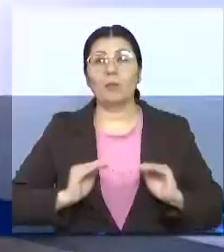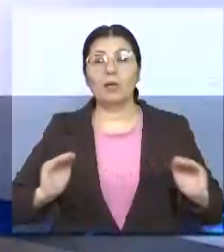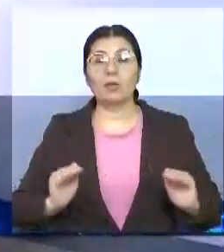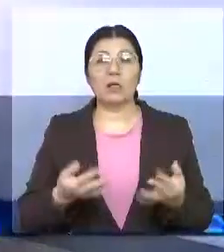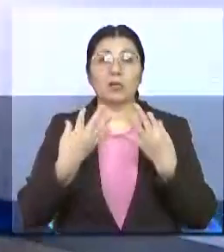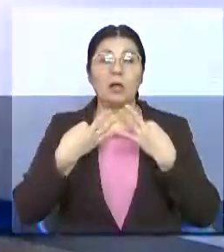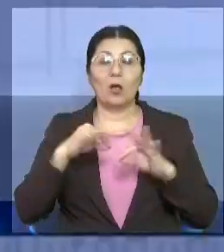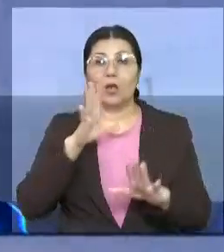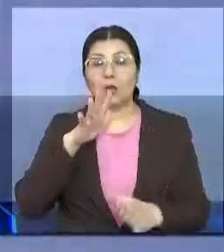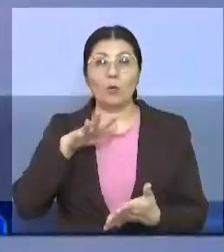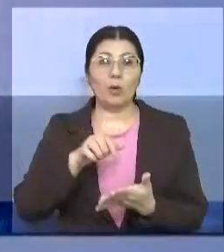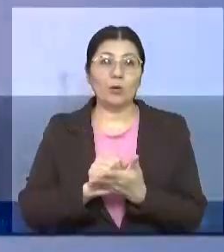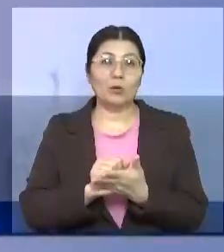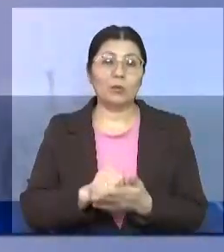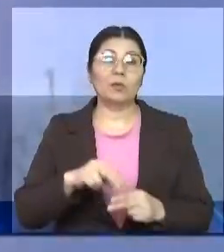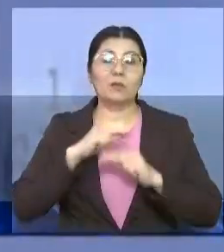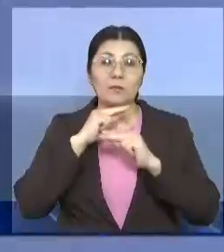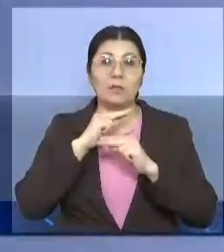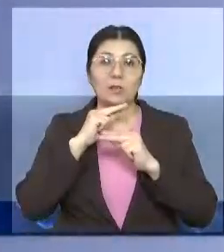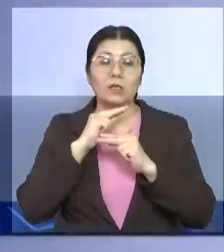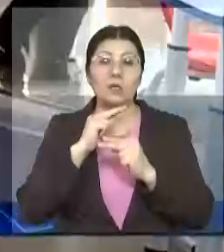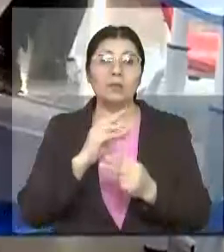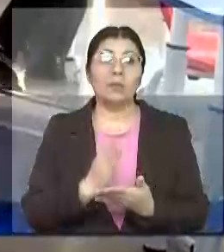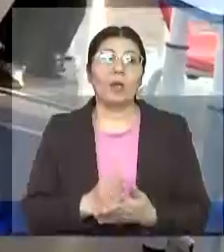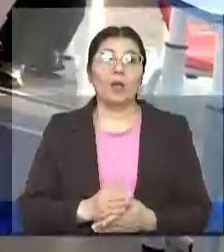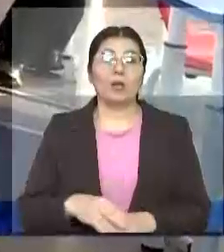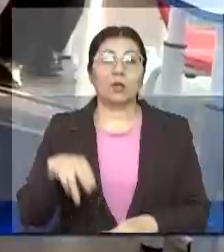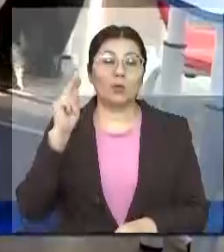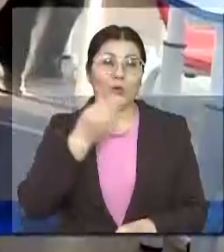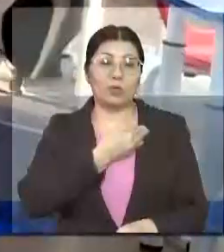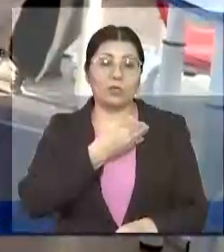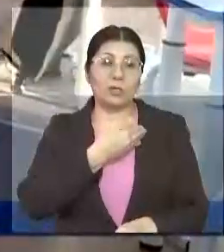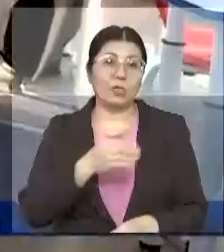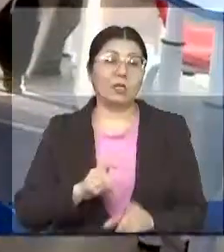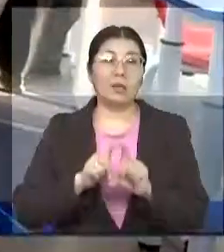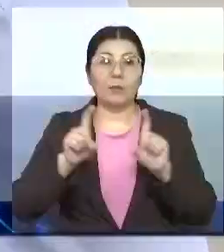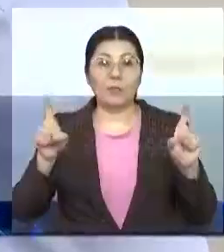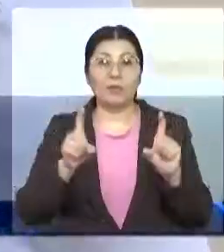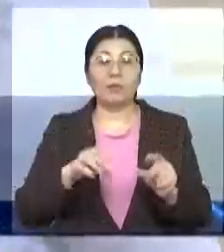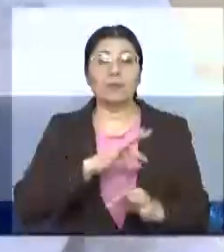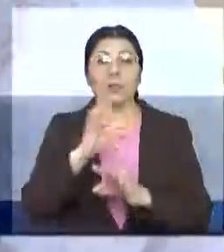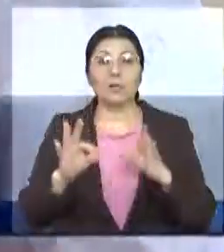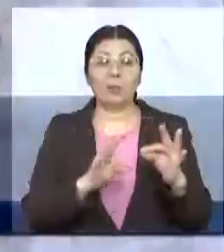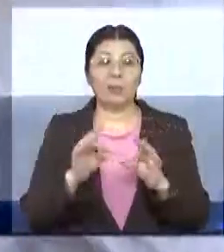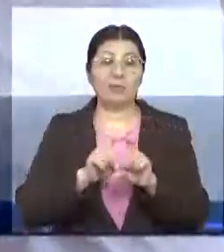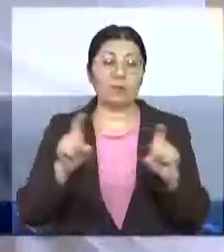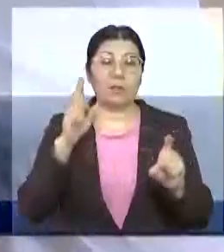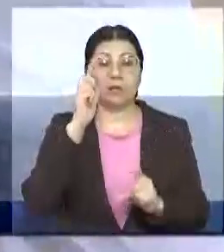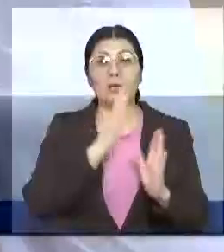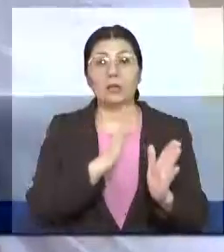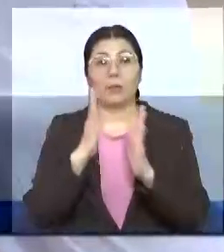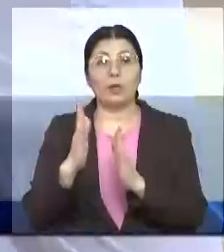бос уақытын тиімді ұйымдастыру назардан тыс қалмаған. Оқуға құштар мектеп жобасы аясында білім беру ұйымдарының кітапхана